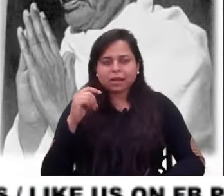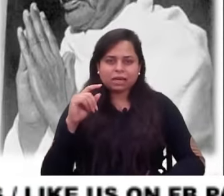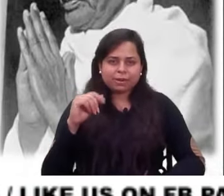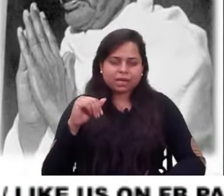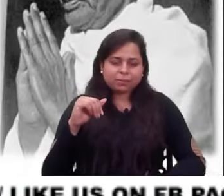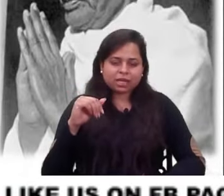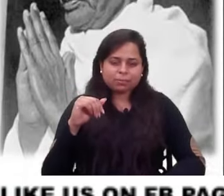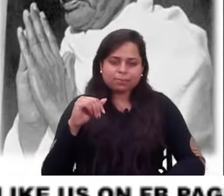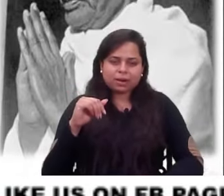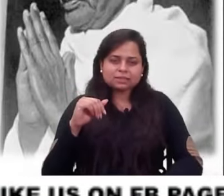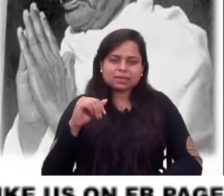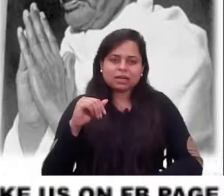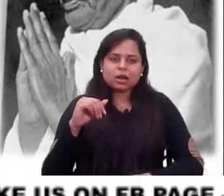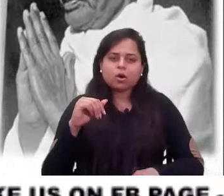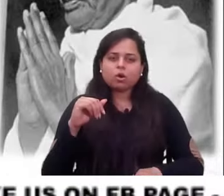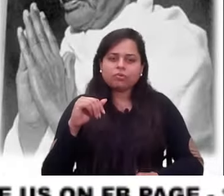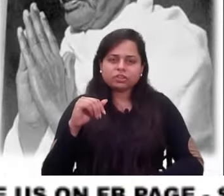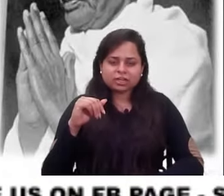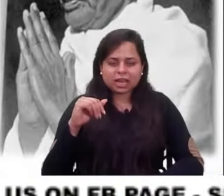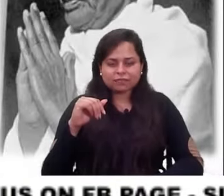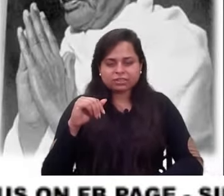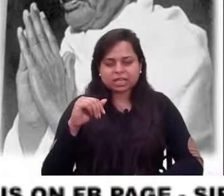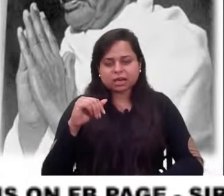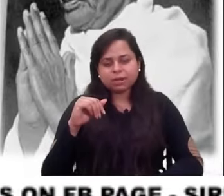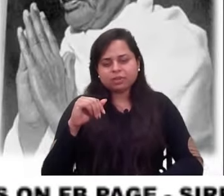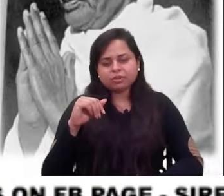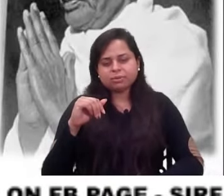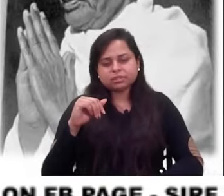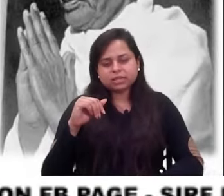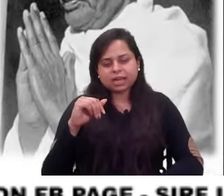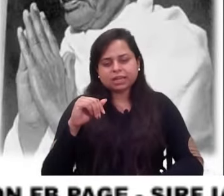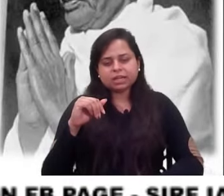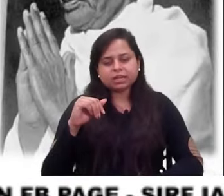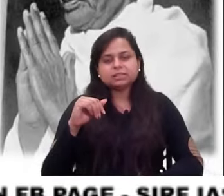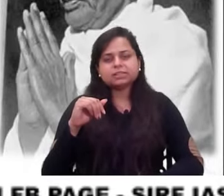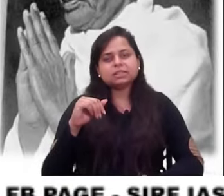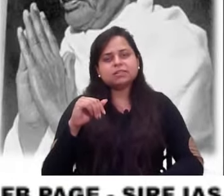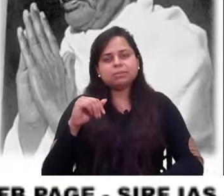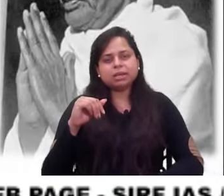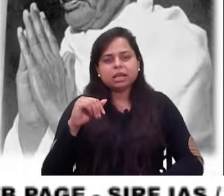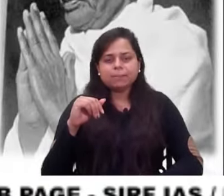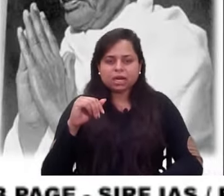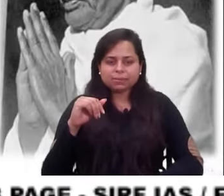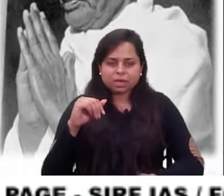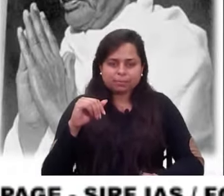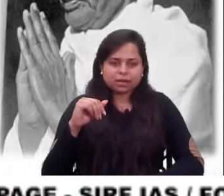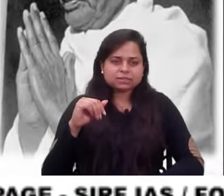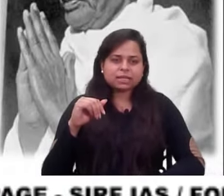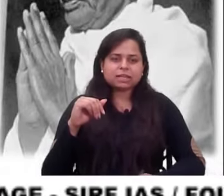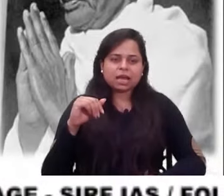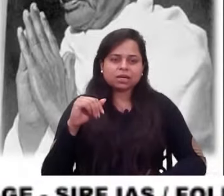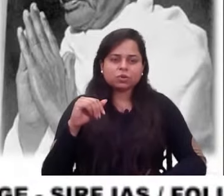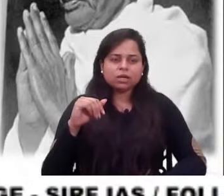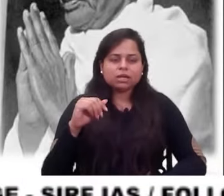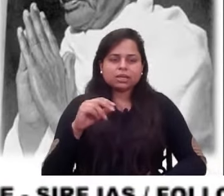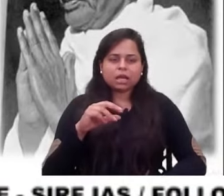लिमिट यहां पर ऑफिशियल लैंग्वेज में मैंने